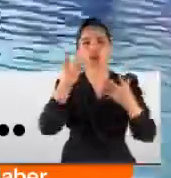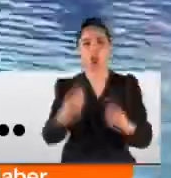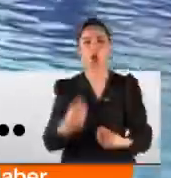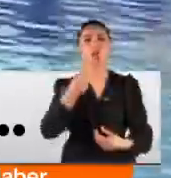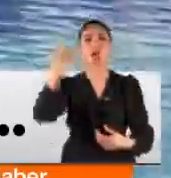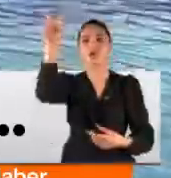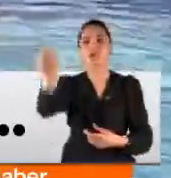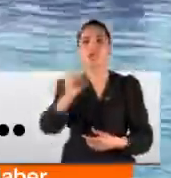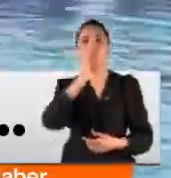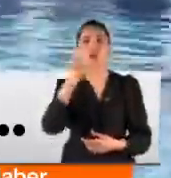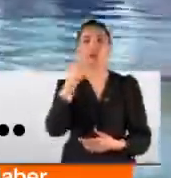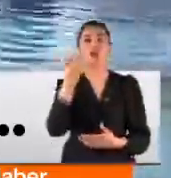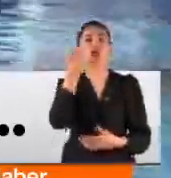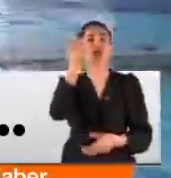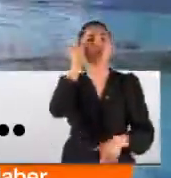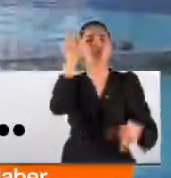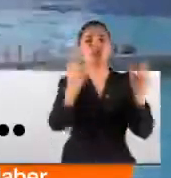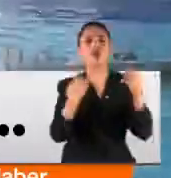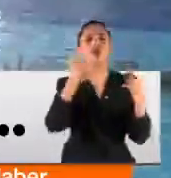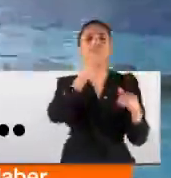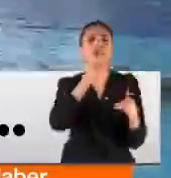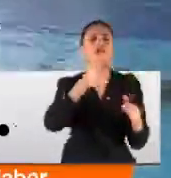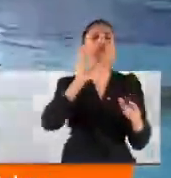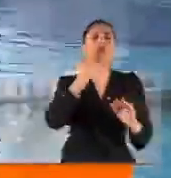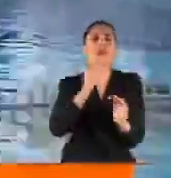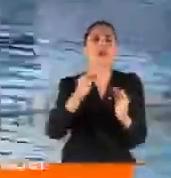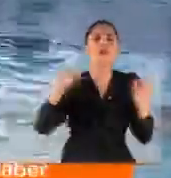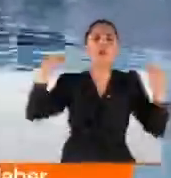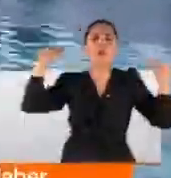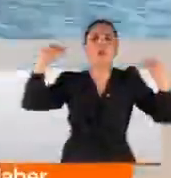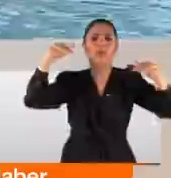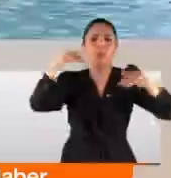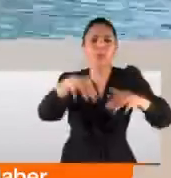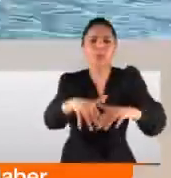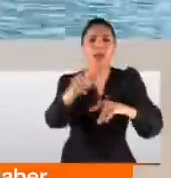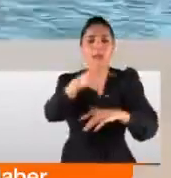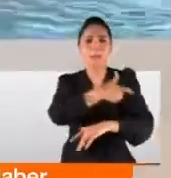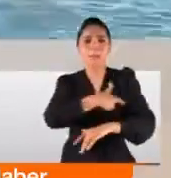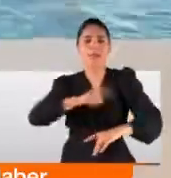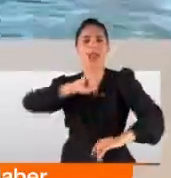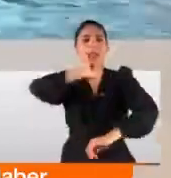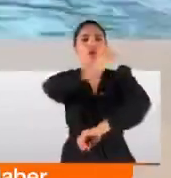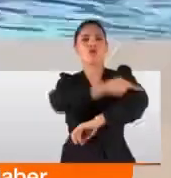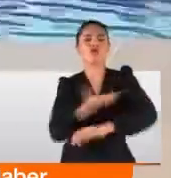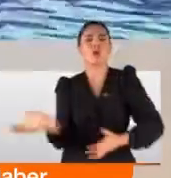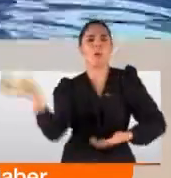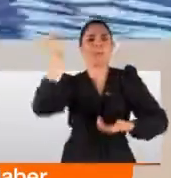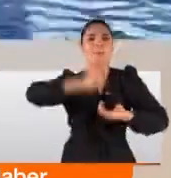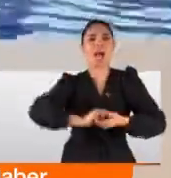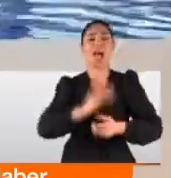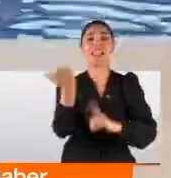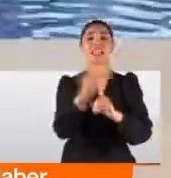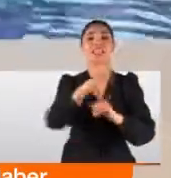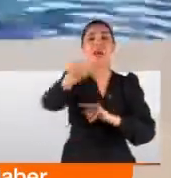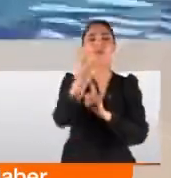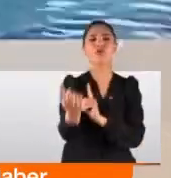ardından yüzlerce kişi genç yaşlı demeden Saraçhane'ye akın etti. Ve milli irade tek yürek olup